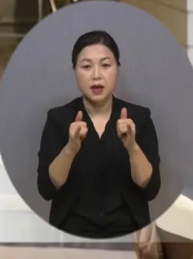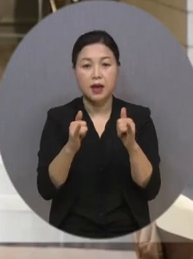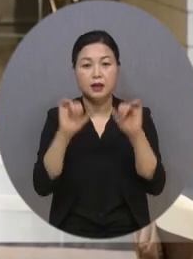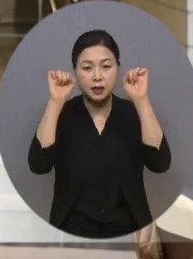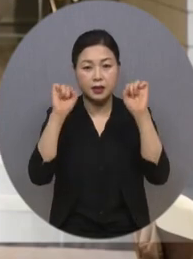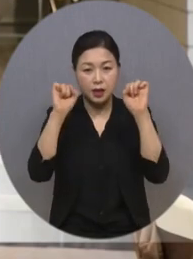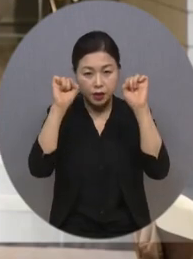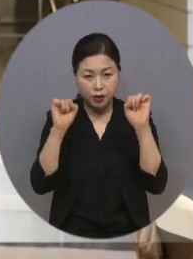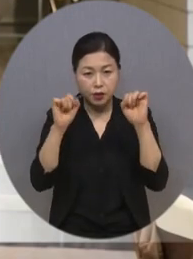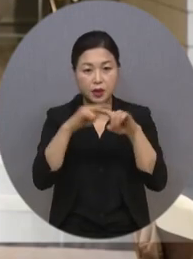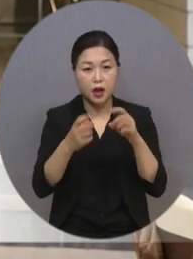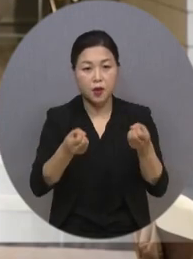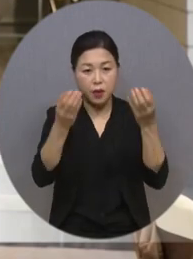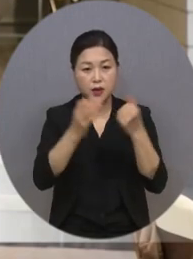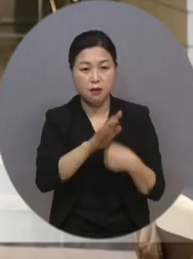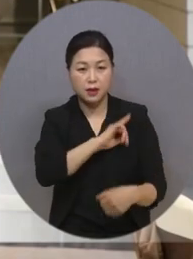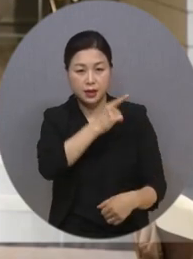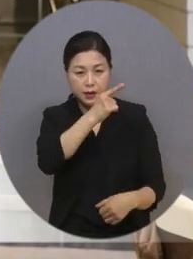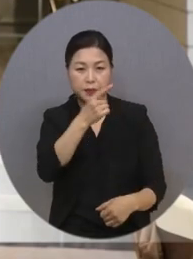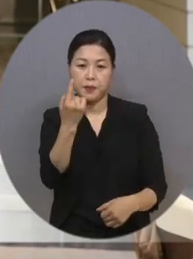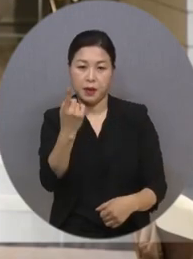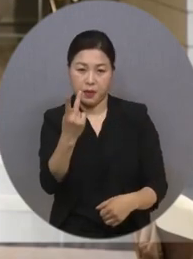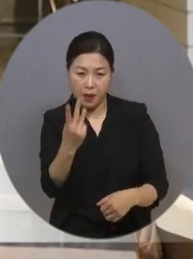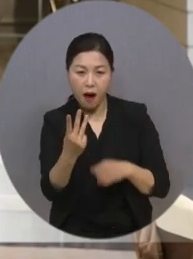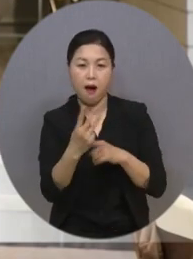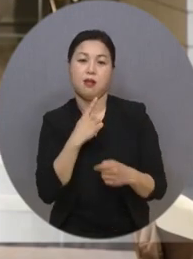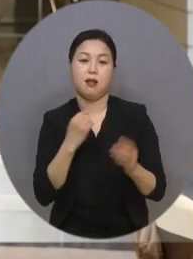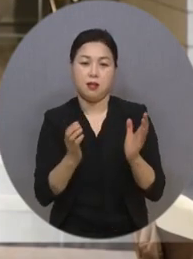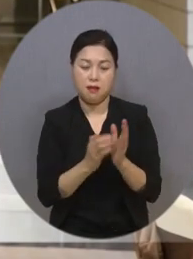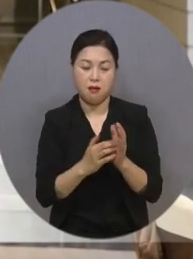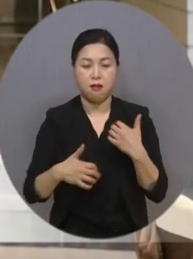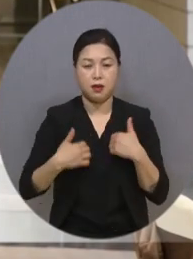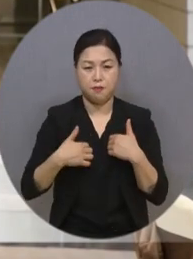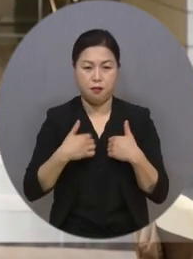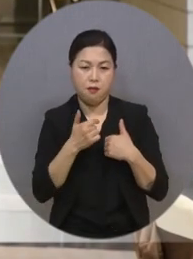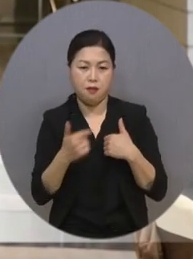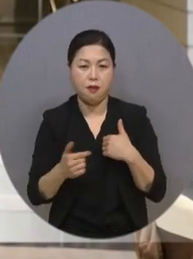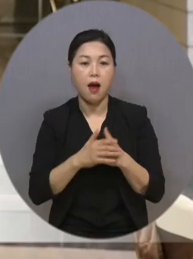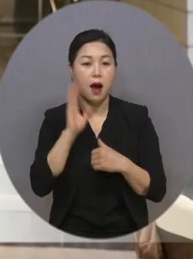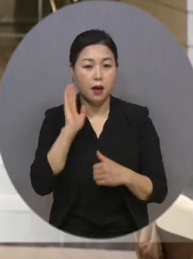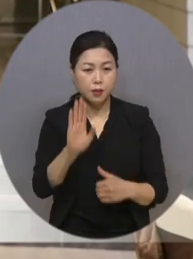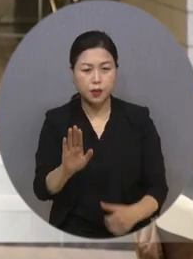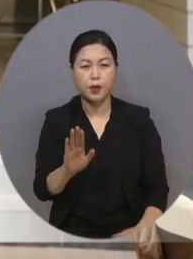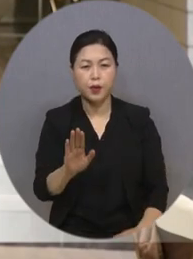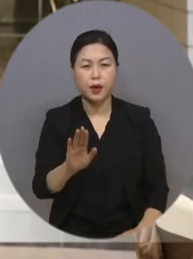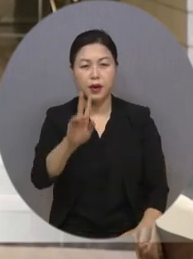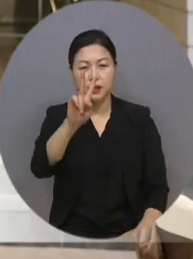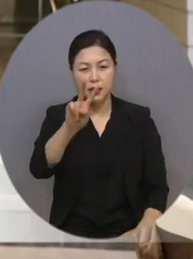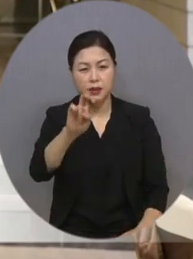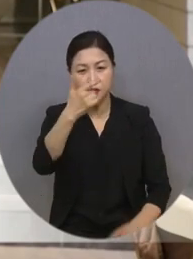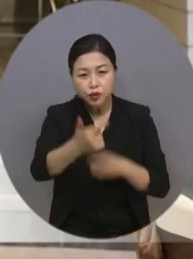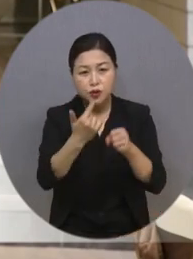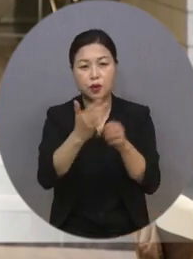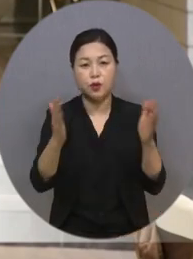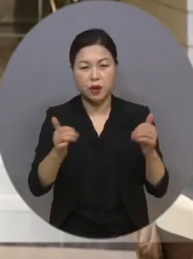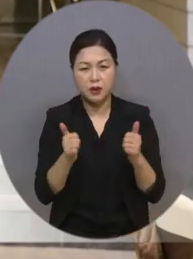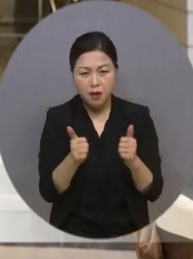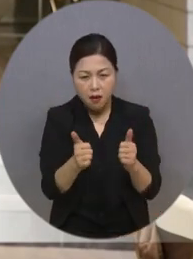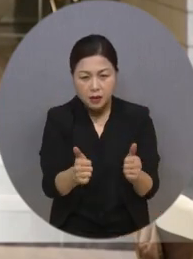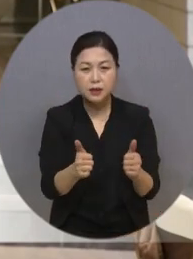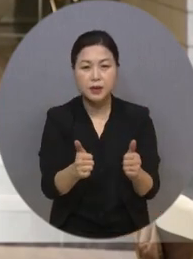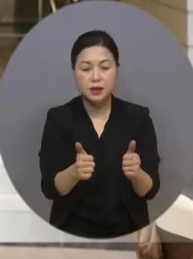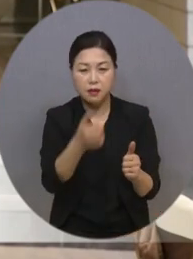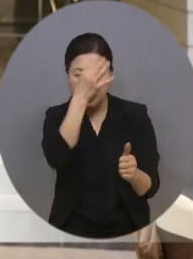하게 돼서 더욱더 기쁨이 두 배로 넘쳤던 것 같습니다. 앞으로 이제 26년 동안 그동안 열심히